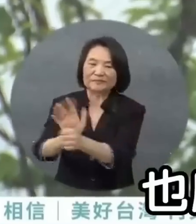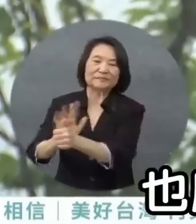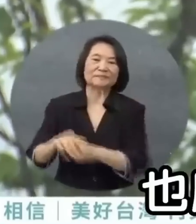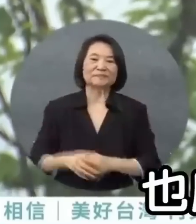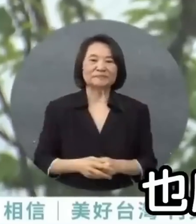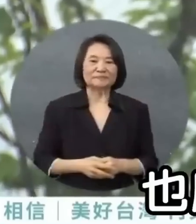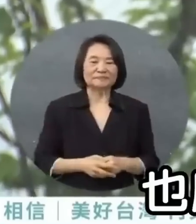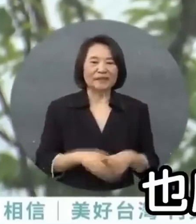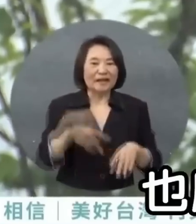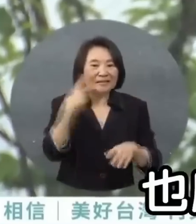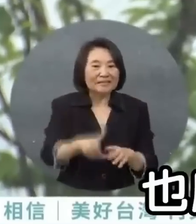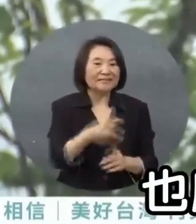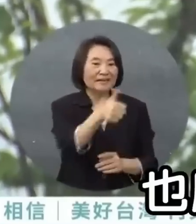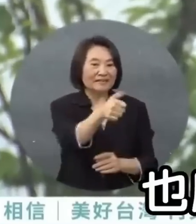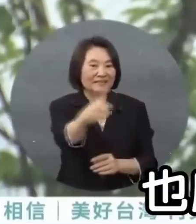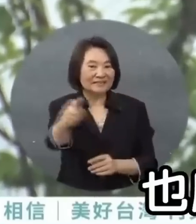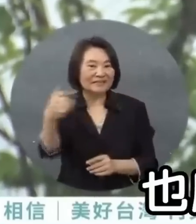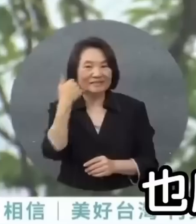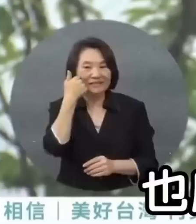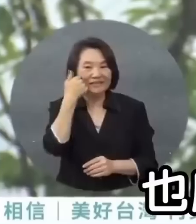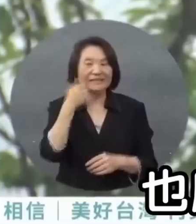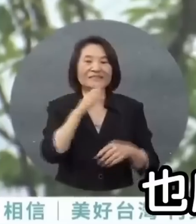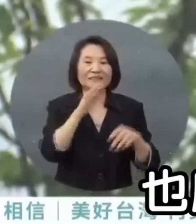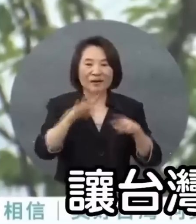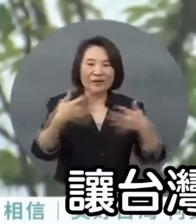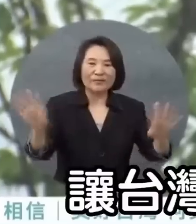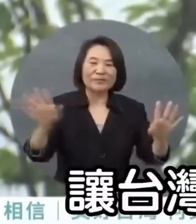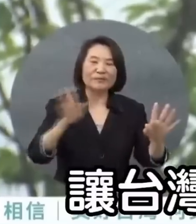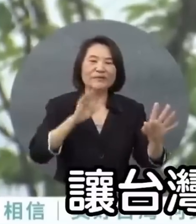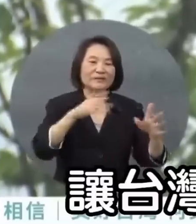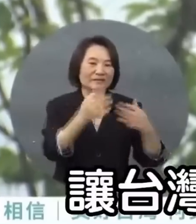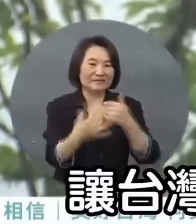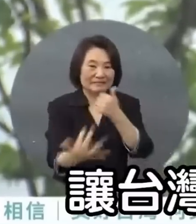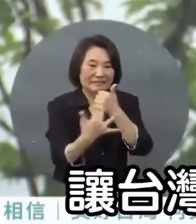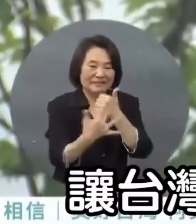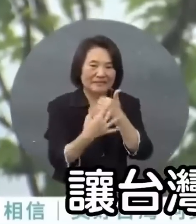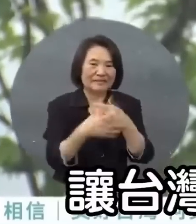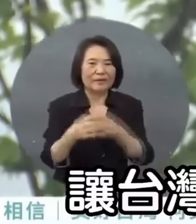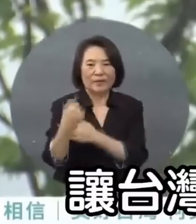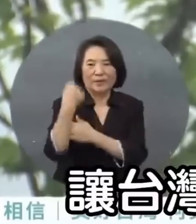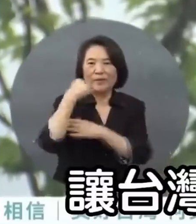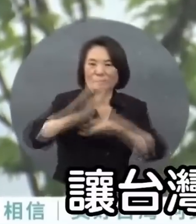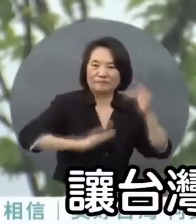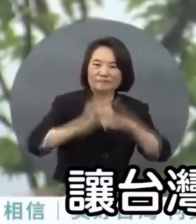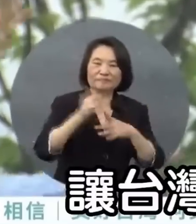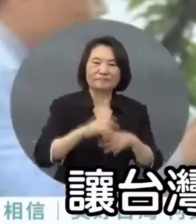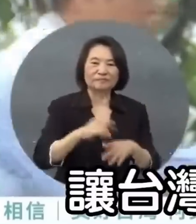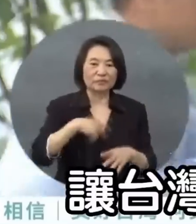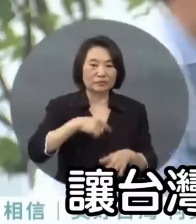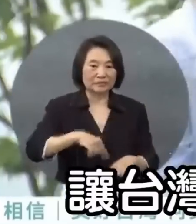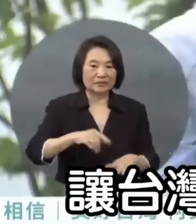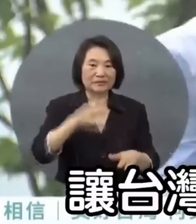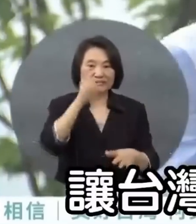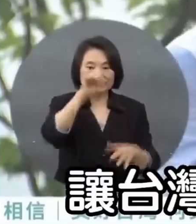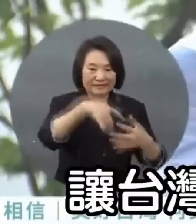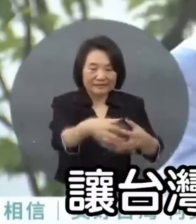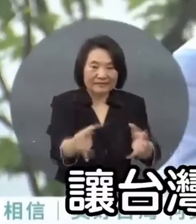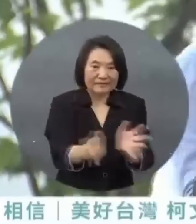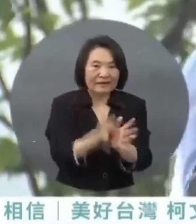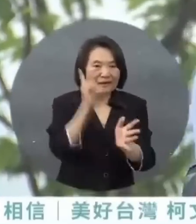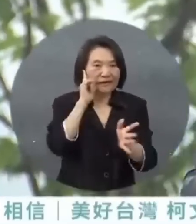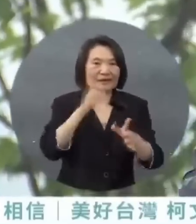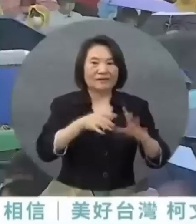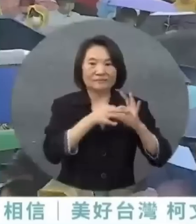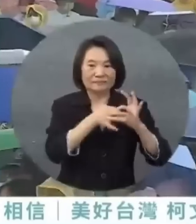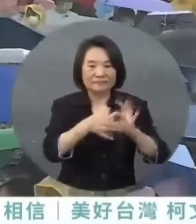也感谢党内同志的努力，让台湾民众党持续成长跟茁壮。